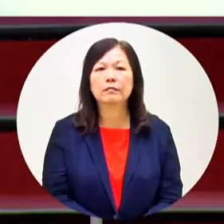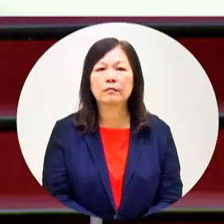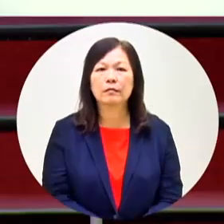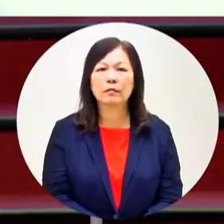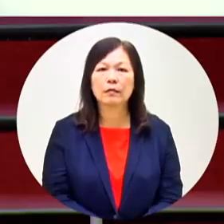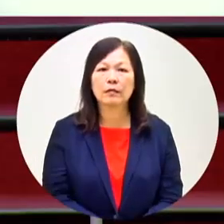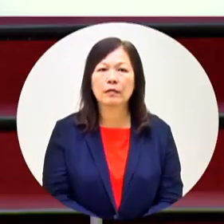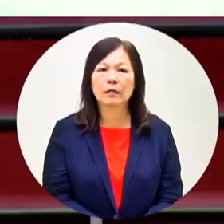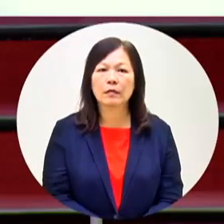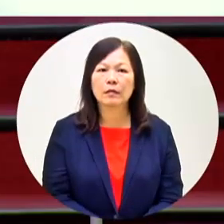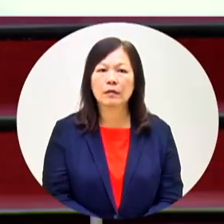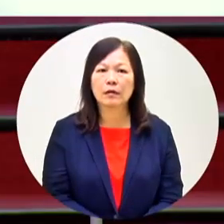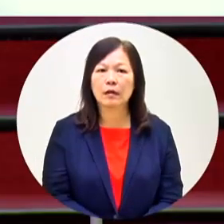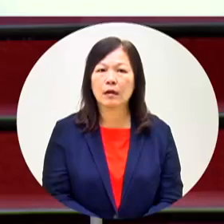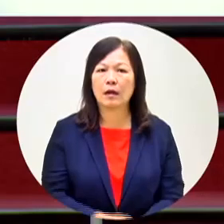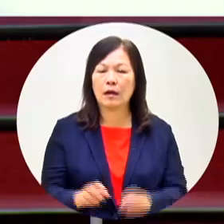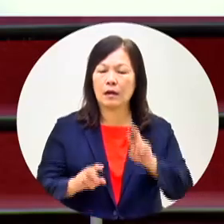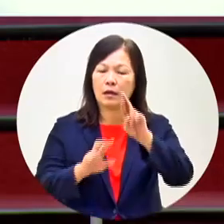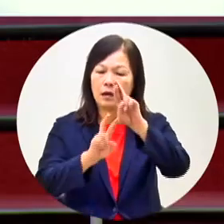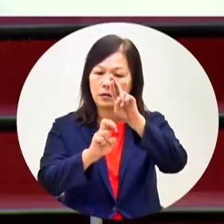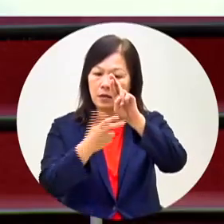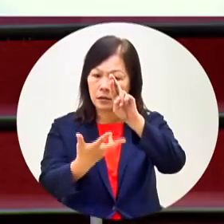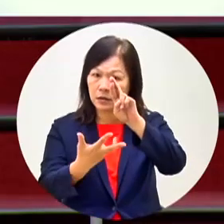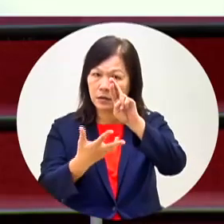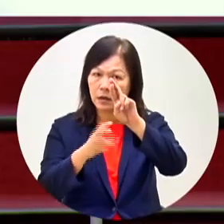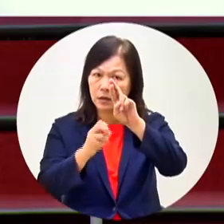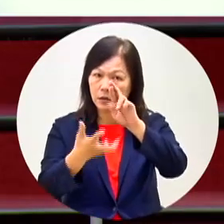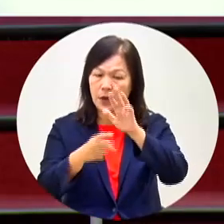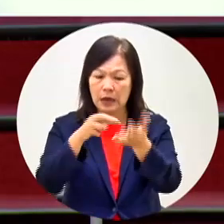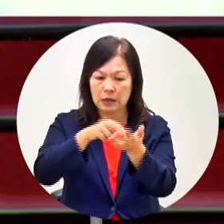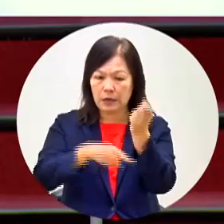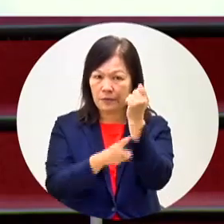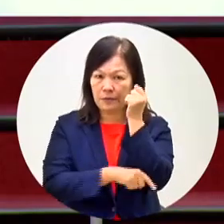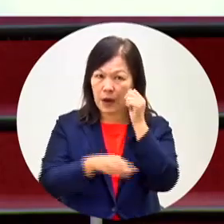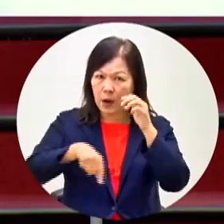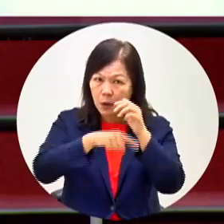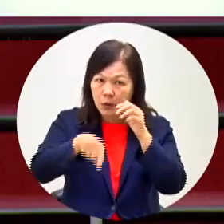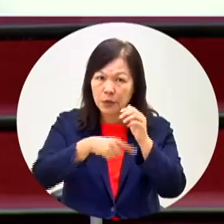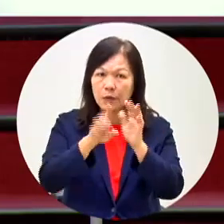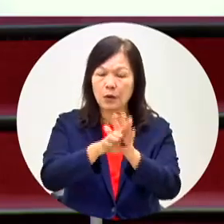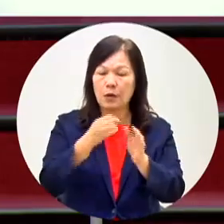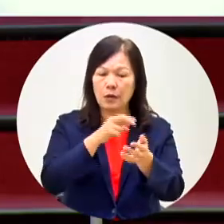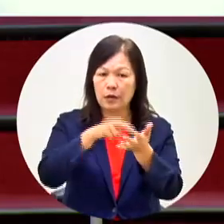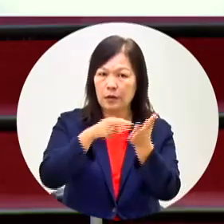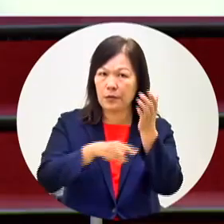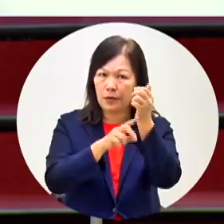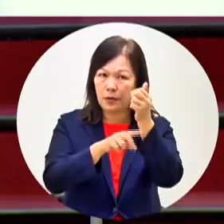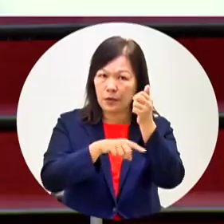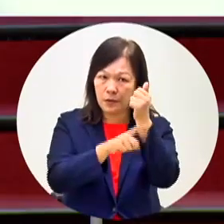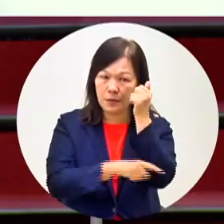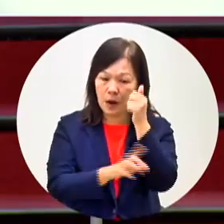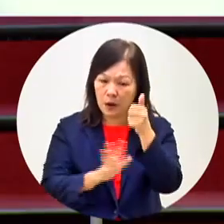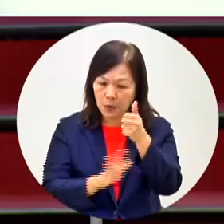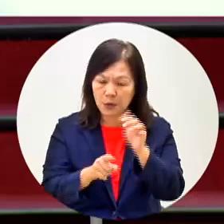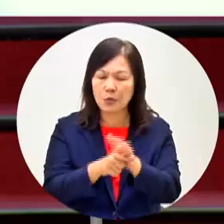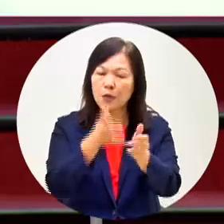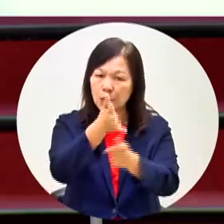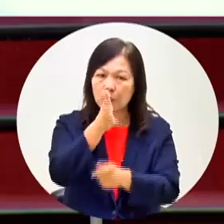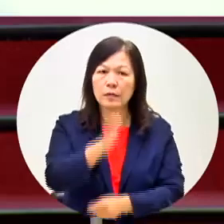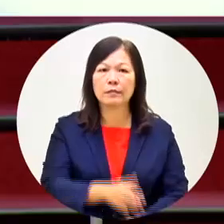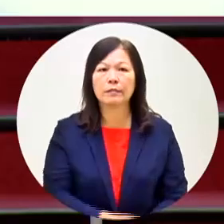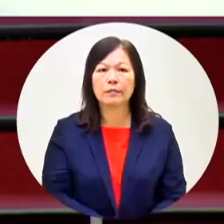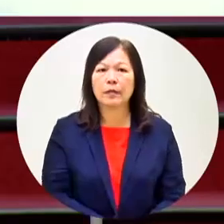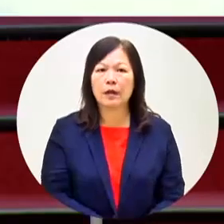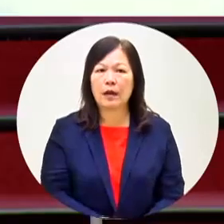10月28日，立法院有立法委员质询，甲内政部长、甲警政署长质